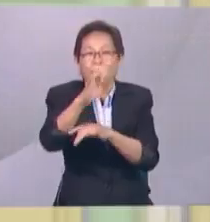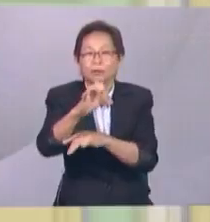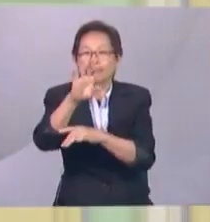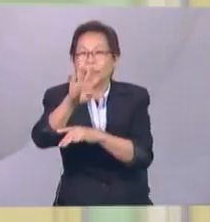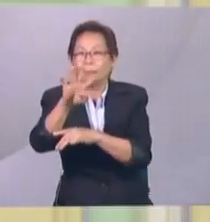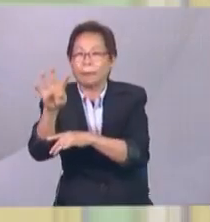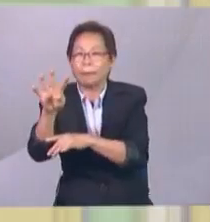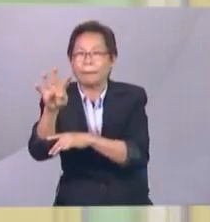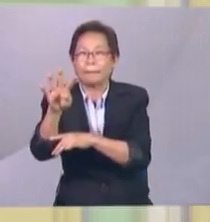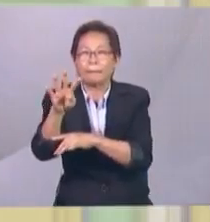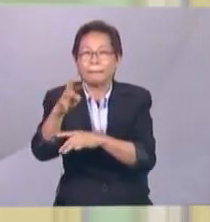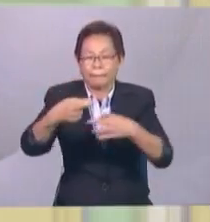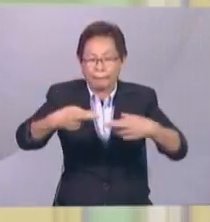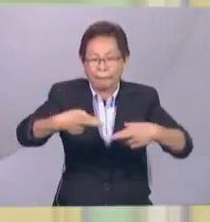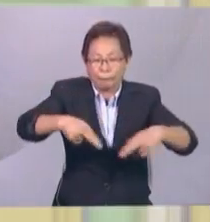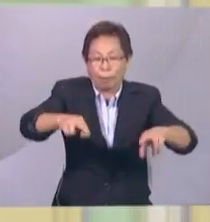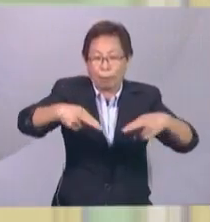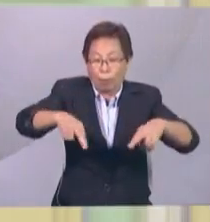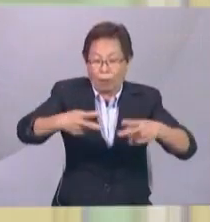844 peruncit,